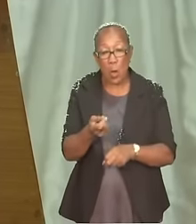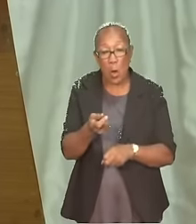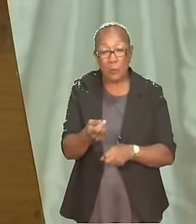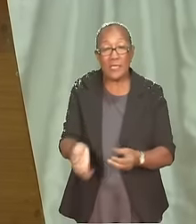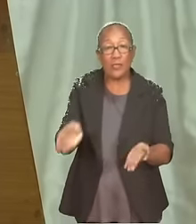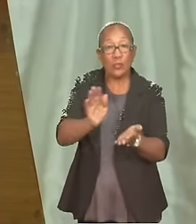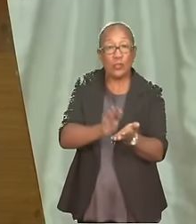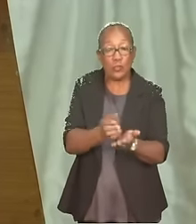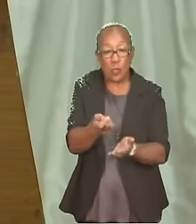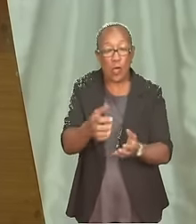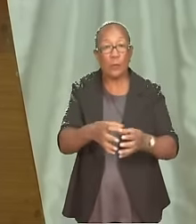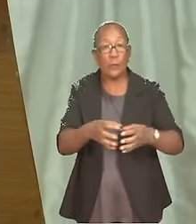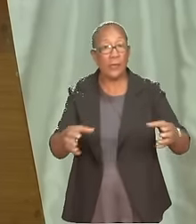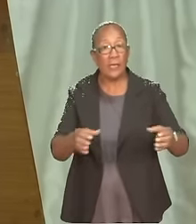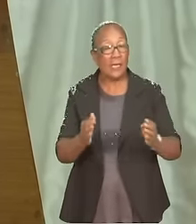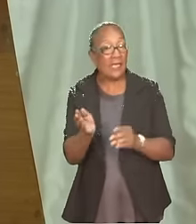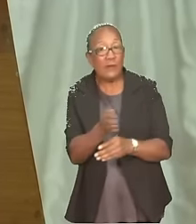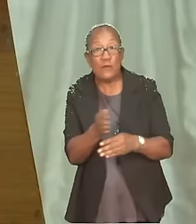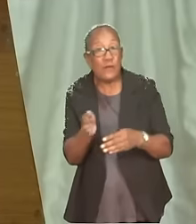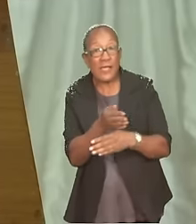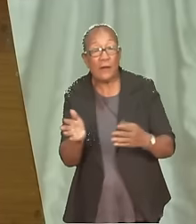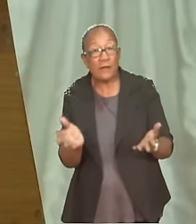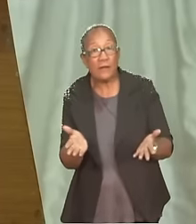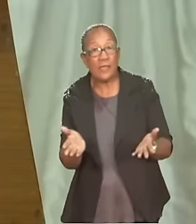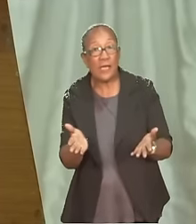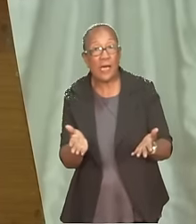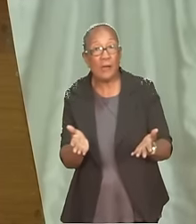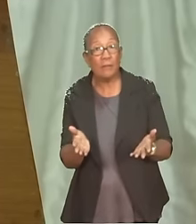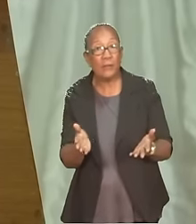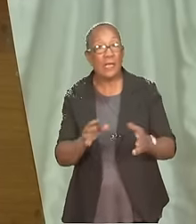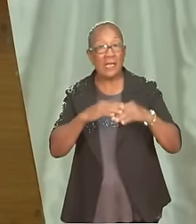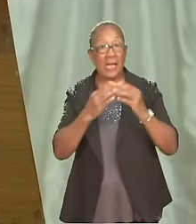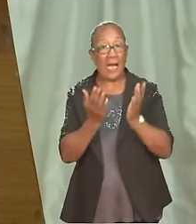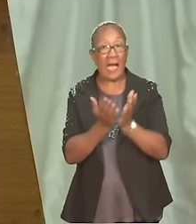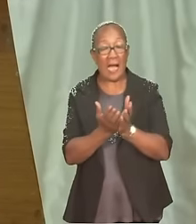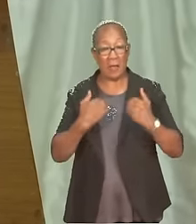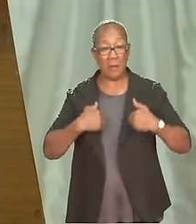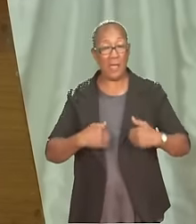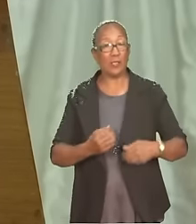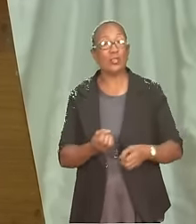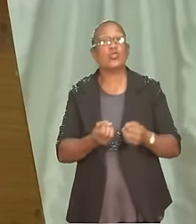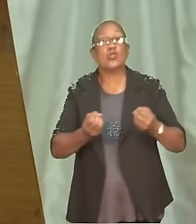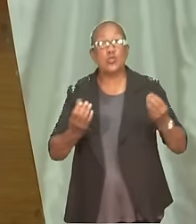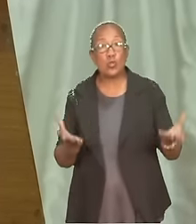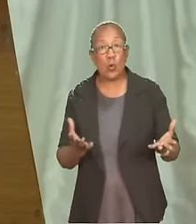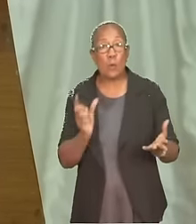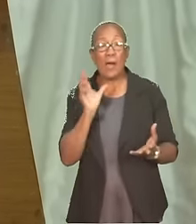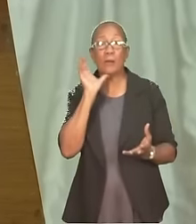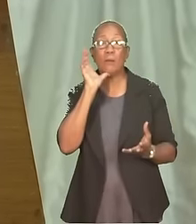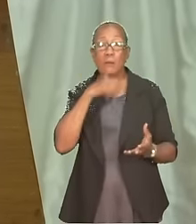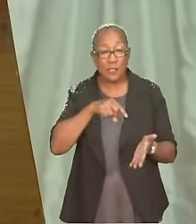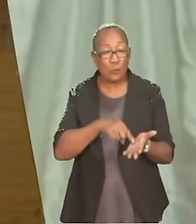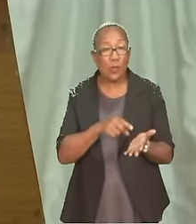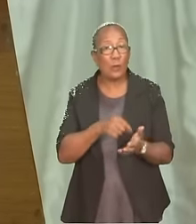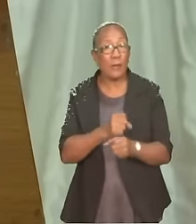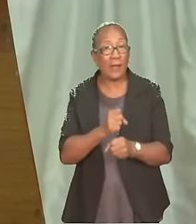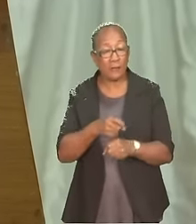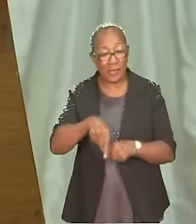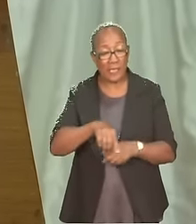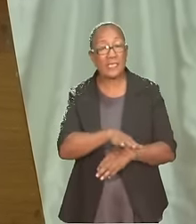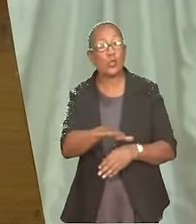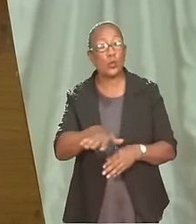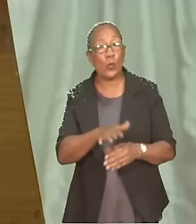en via tussenpersonen. En niet via allerlei figuren die misbruik maken van deze situatie. Ik kom straks daarop terug.